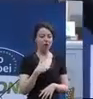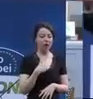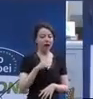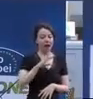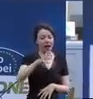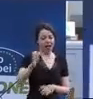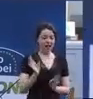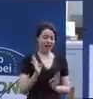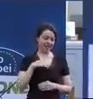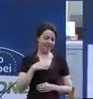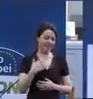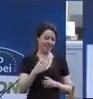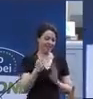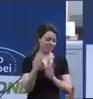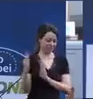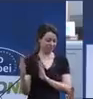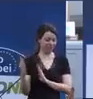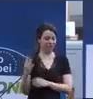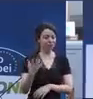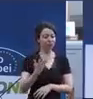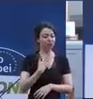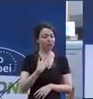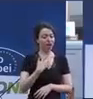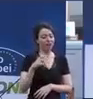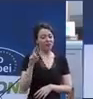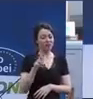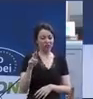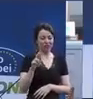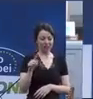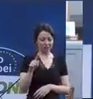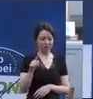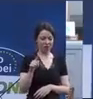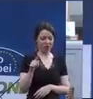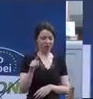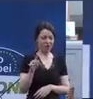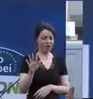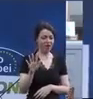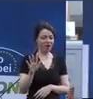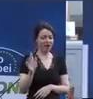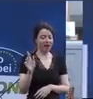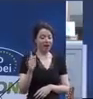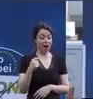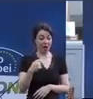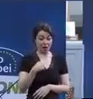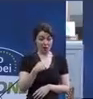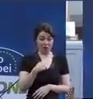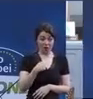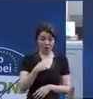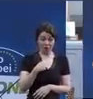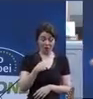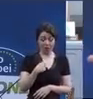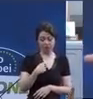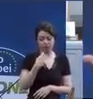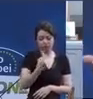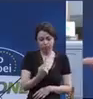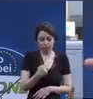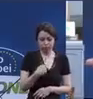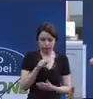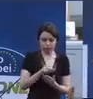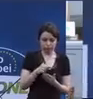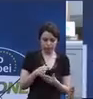gli altri candidati e c'era Crosetto per la meloni e io ho fatto il mio appello al voto alla